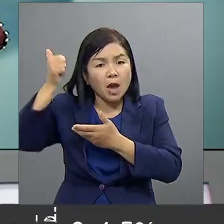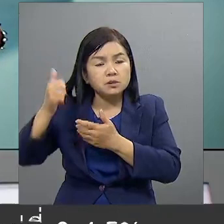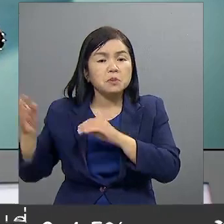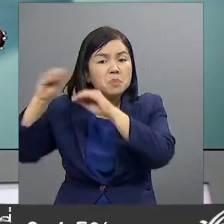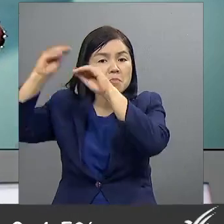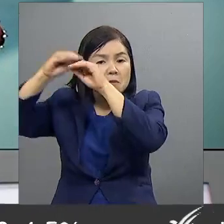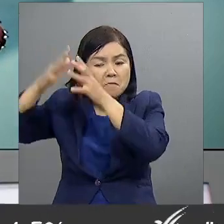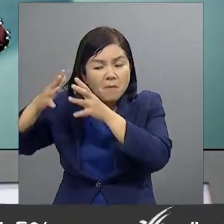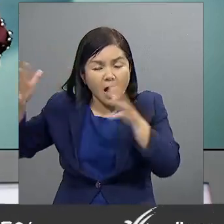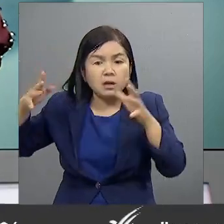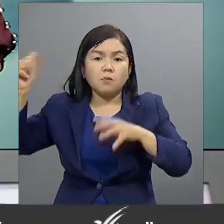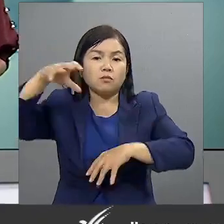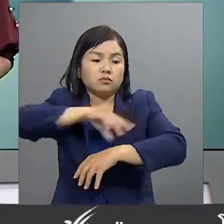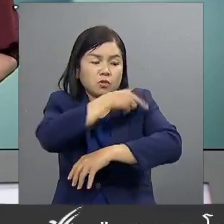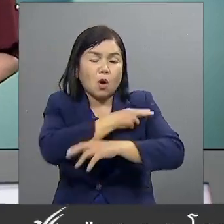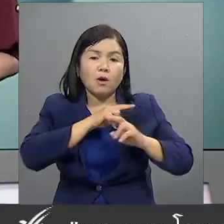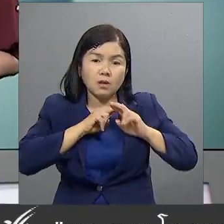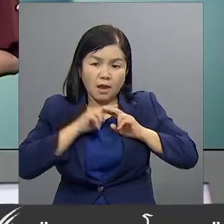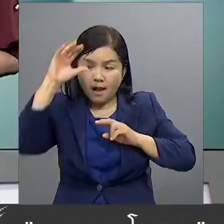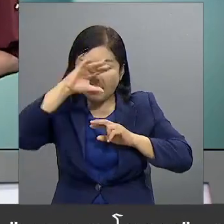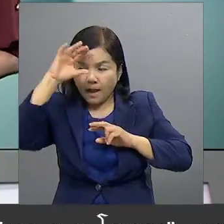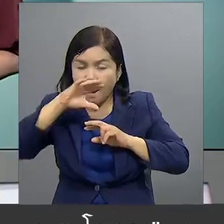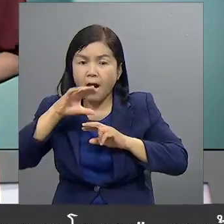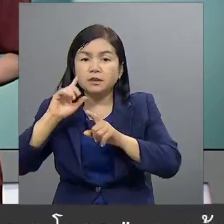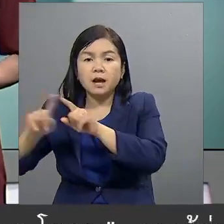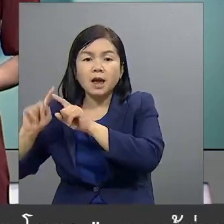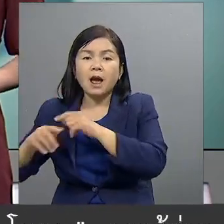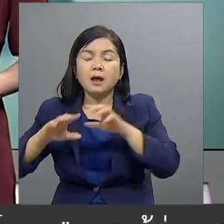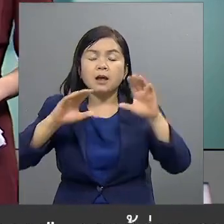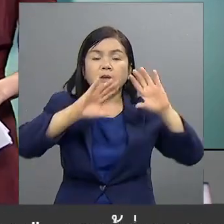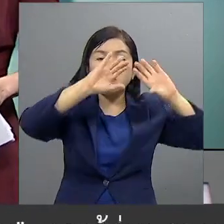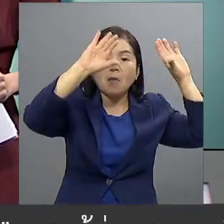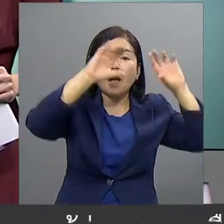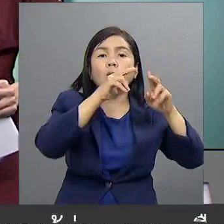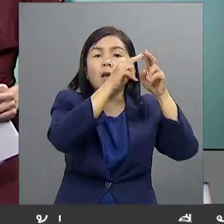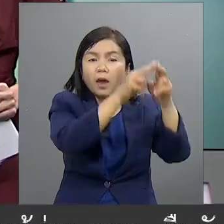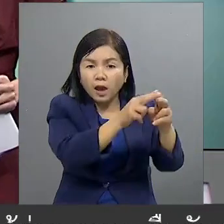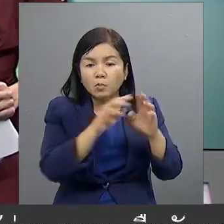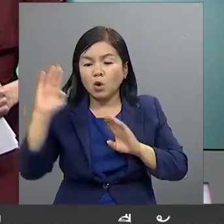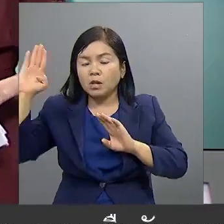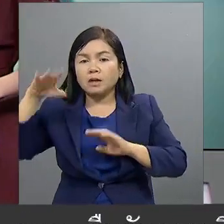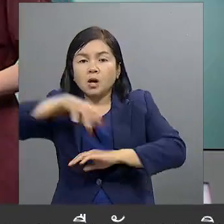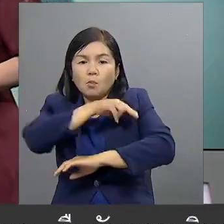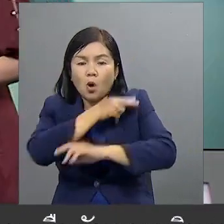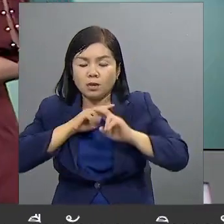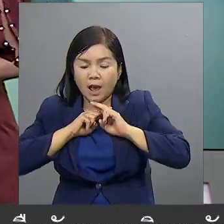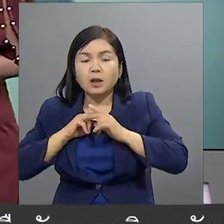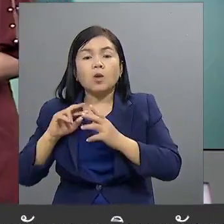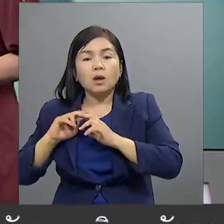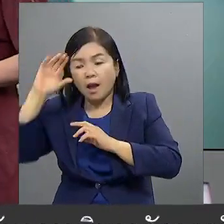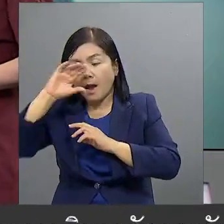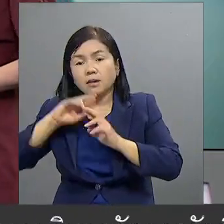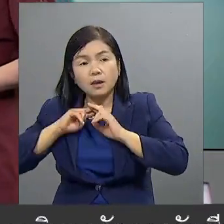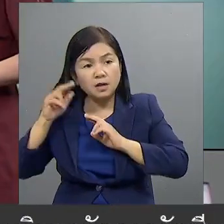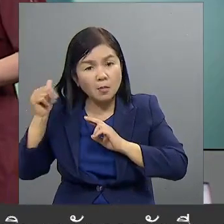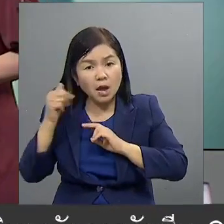เอกชนนอกเหนือจากการจัดหาของรัฐได้รับวัคซีนไปนะคะดิฉันวาดภาพตามความเข้าใจคร่าวๆได้